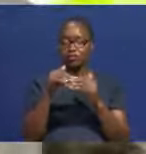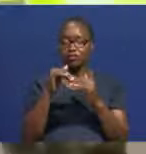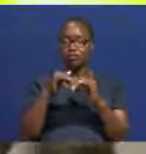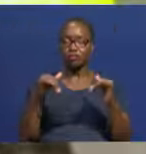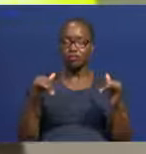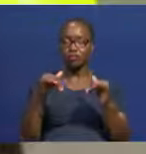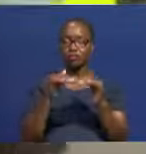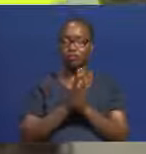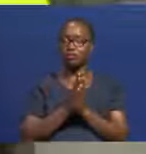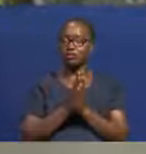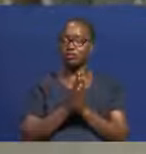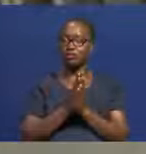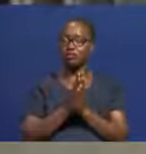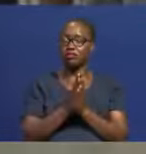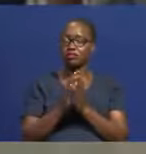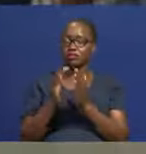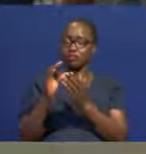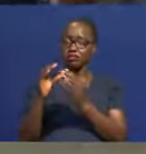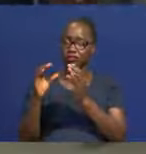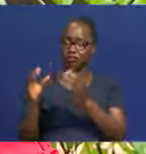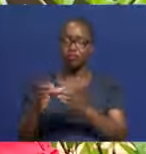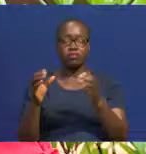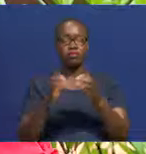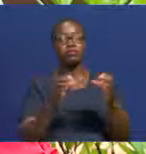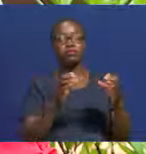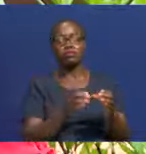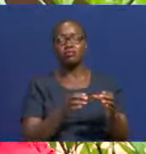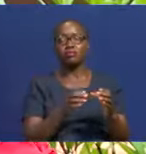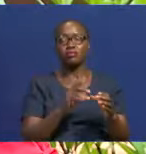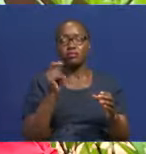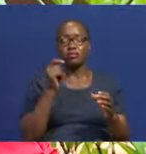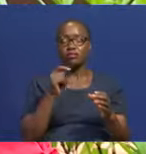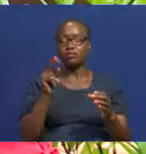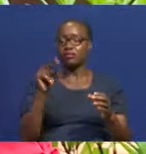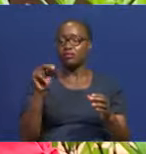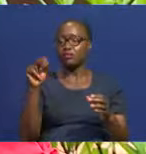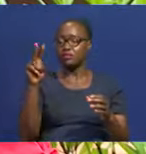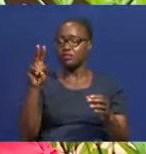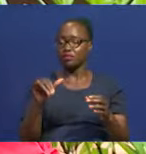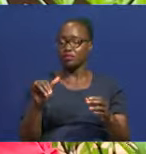wamegawanywa sehemu. Kenya Navy,